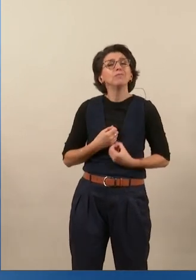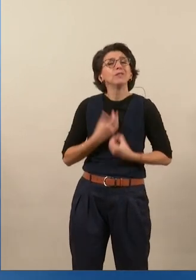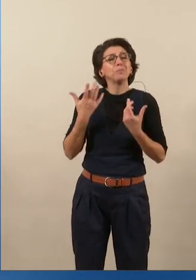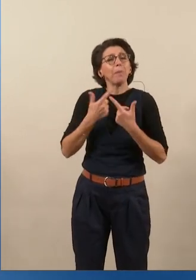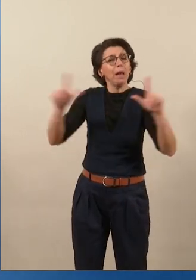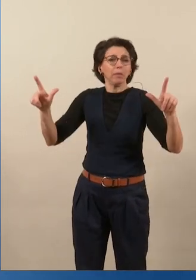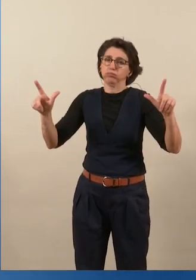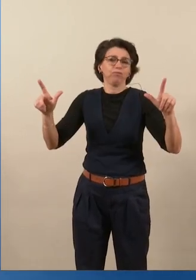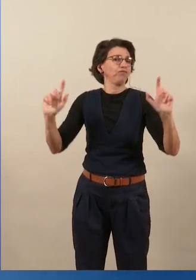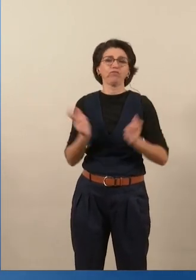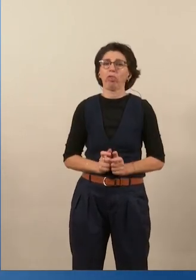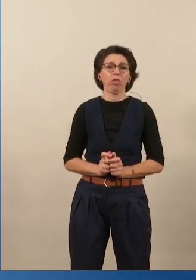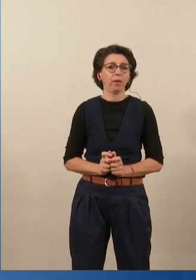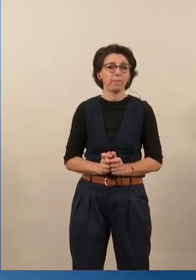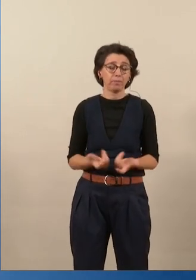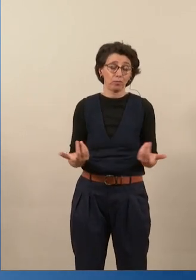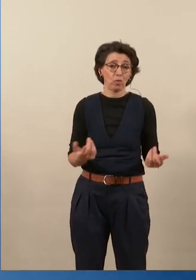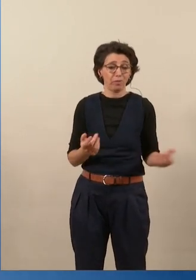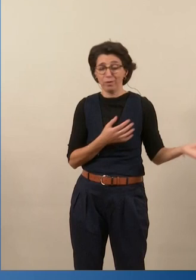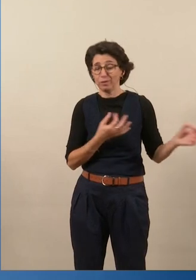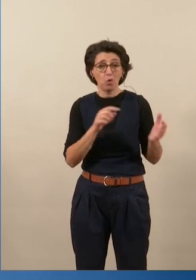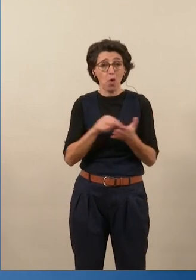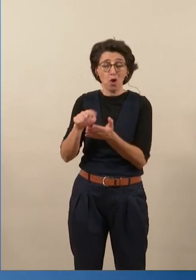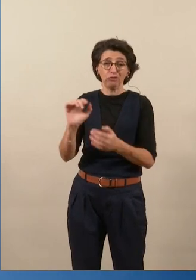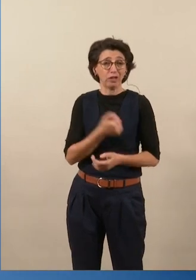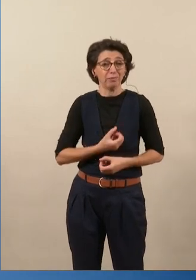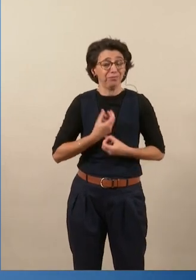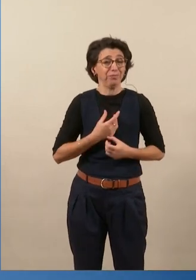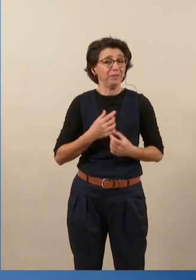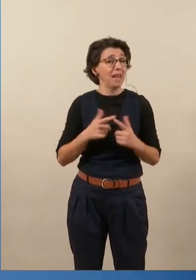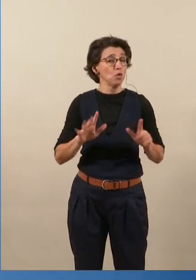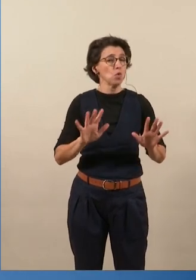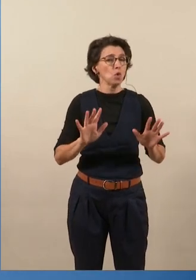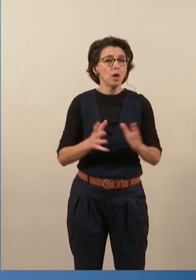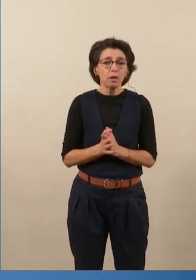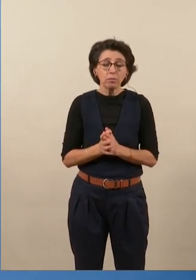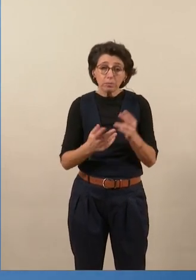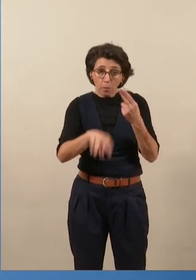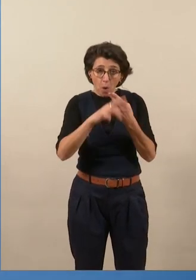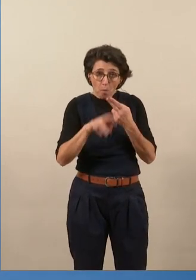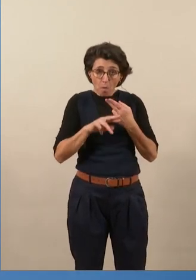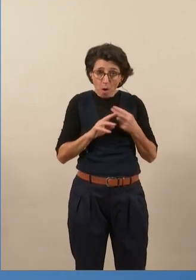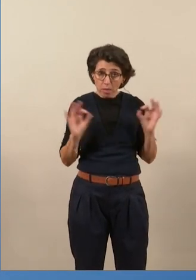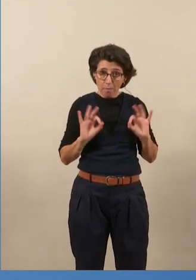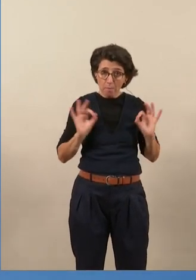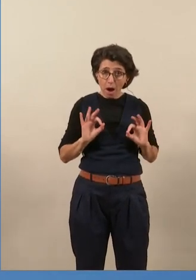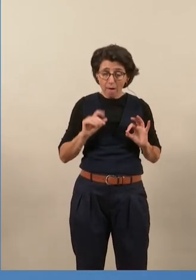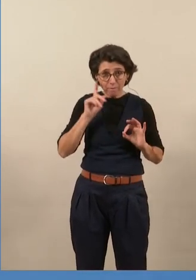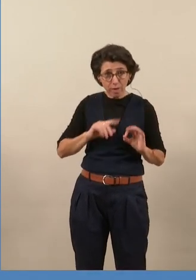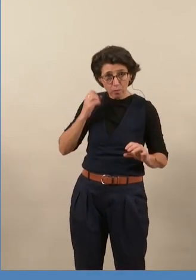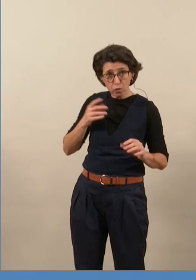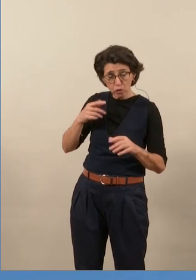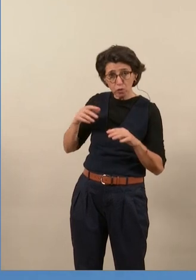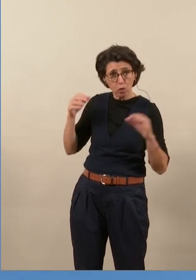n'est pas non plus automatique vous n'apportez aucune réponse à ces questions cruciales des femmes qui vivent au quotidien dans ce climat